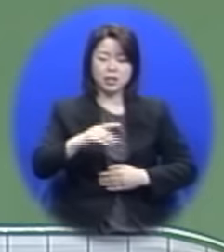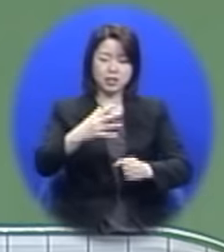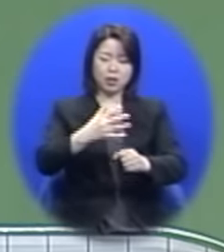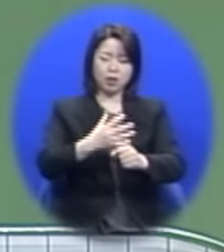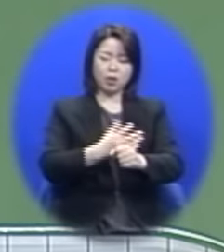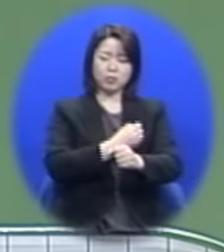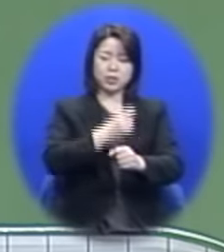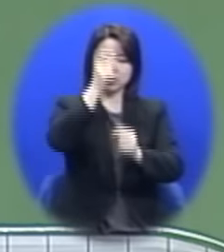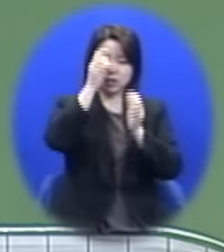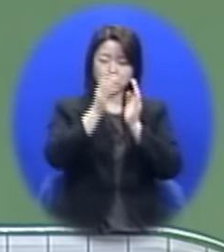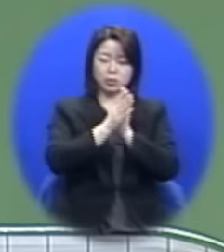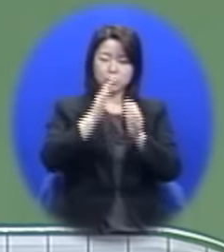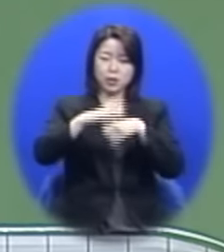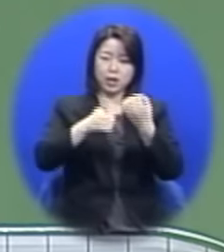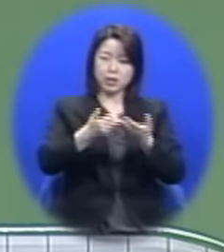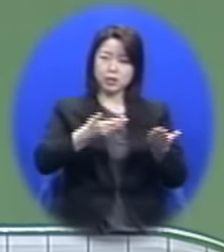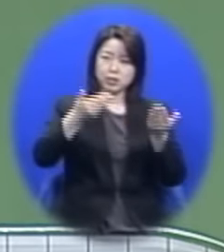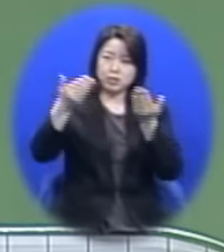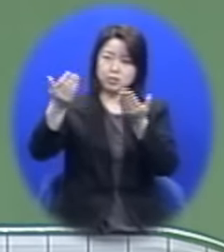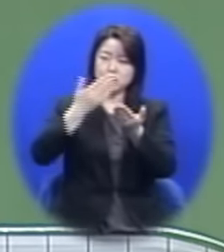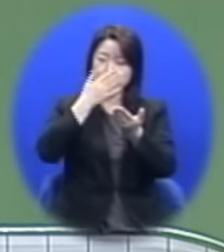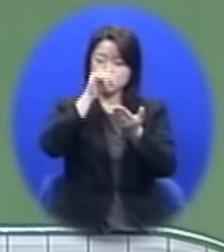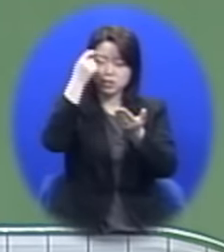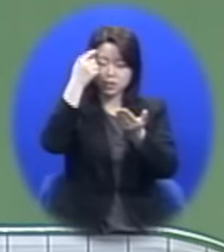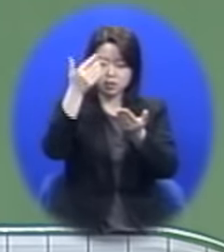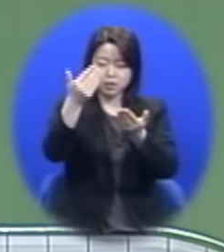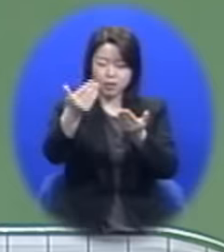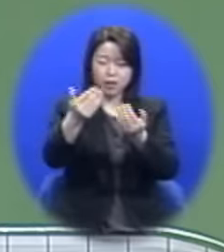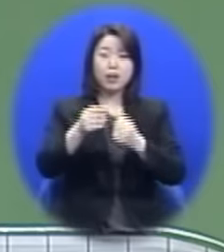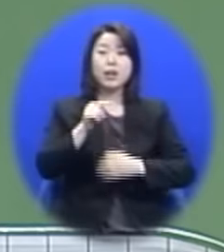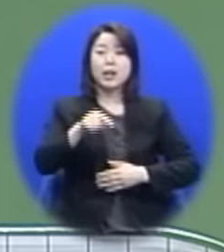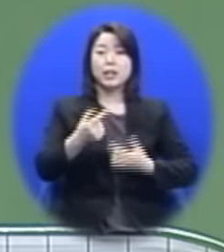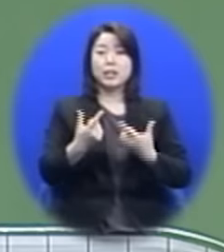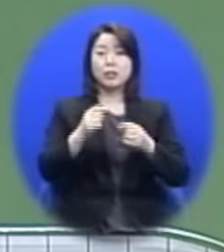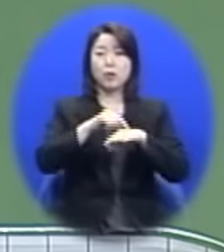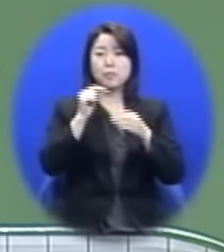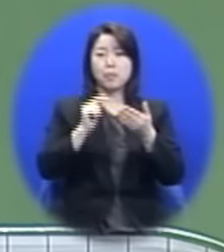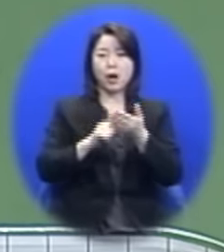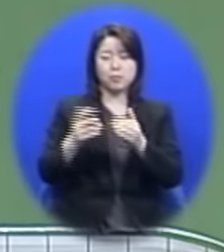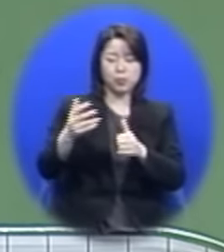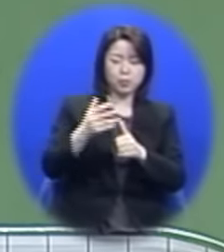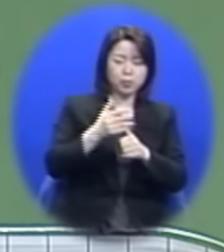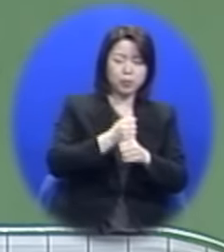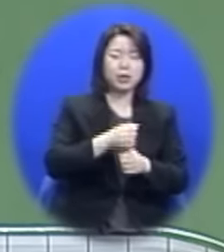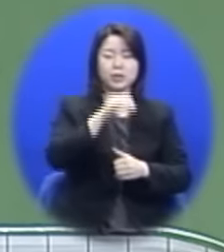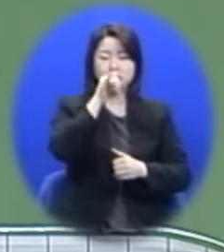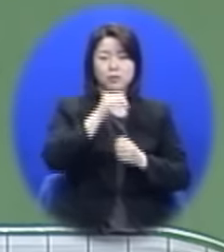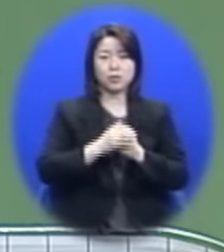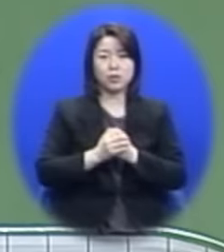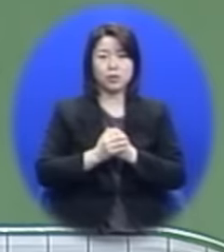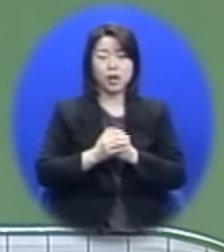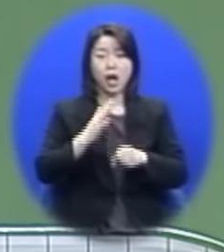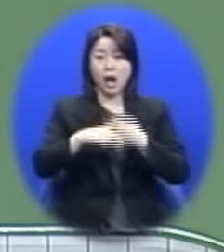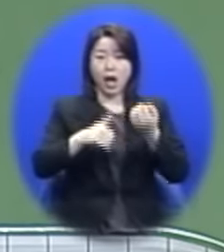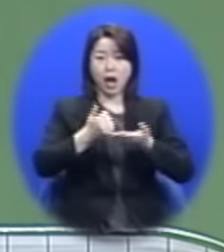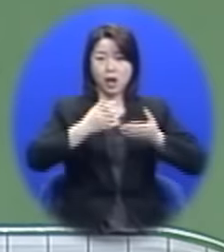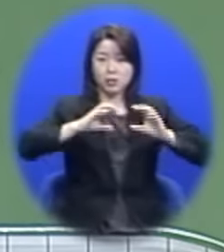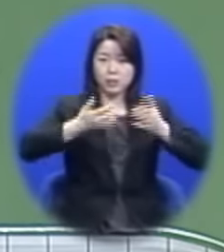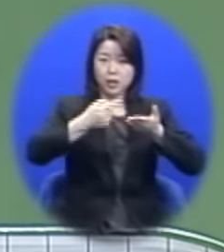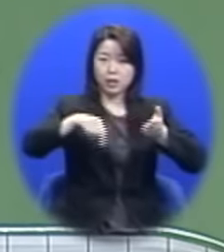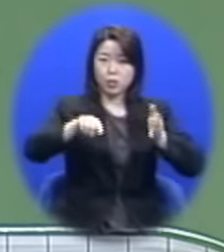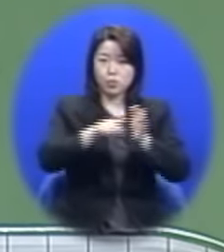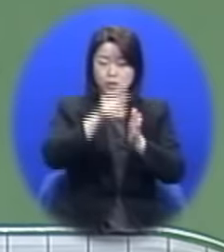하나님께 드릴 수 있다니. 그런 마음에 확 사로잡혔어요. 여러분, 하나님의 나라를